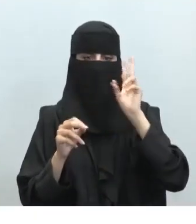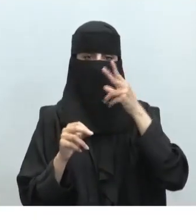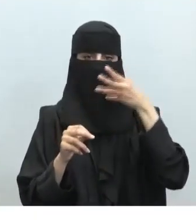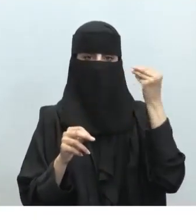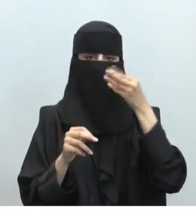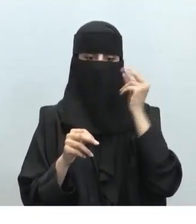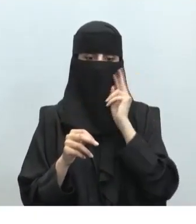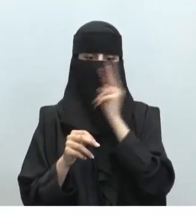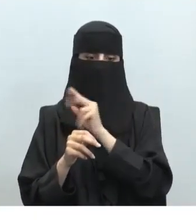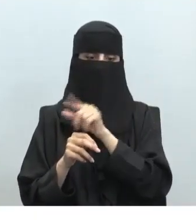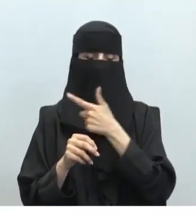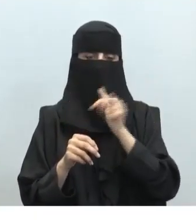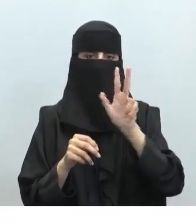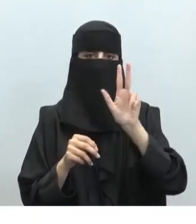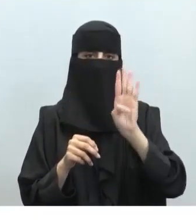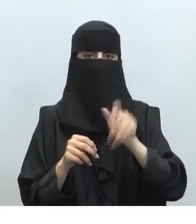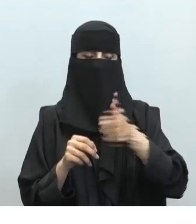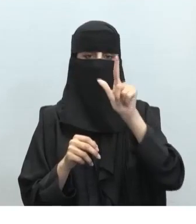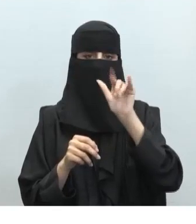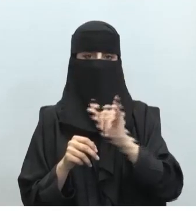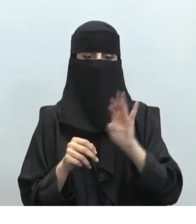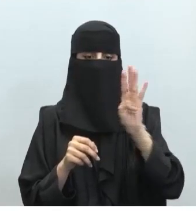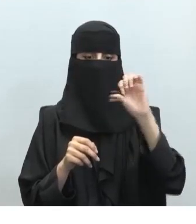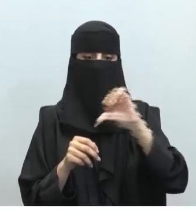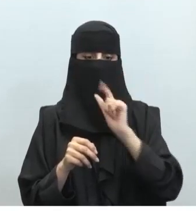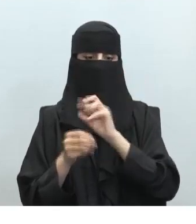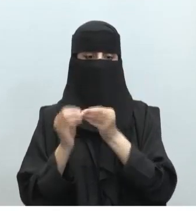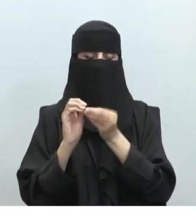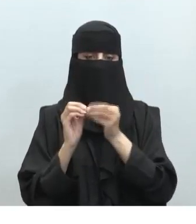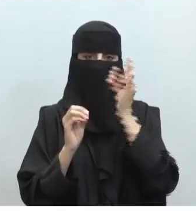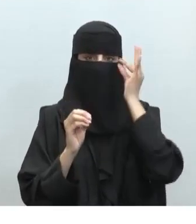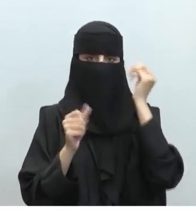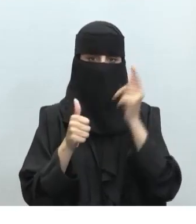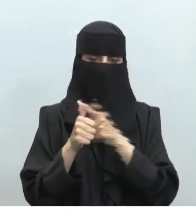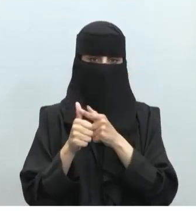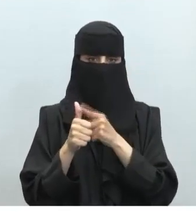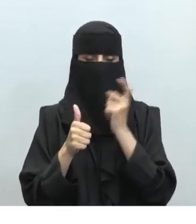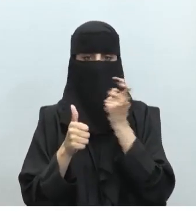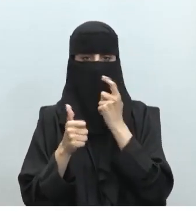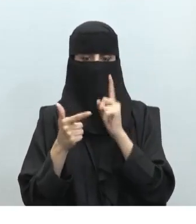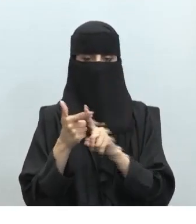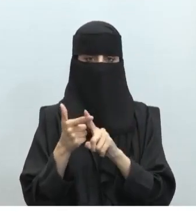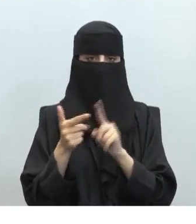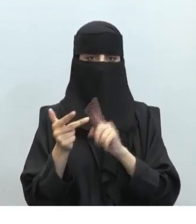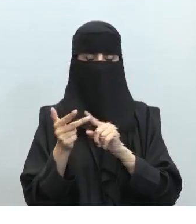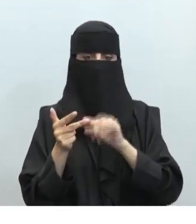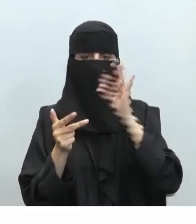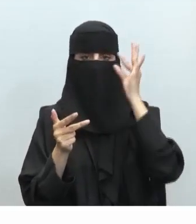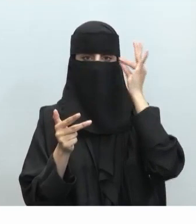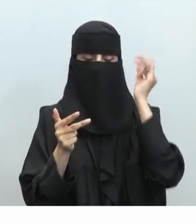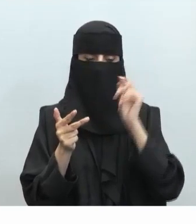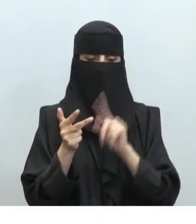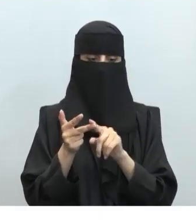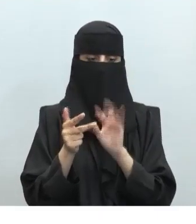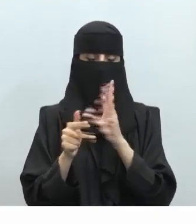الكاليكو تظهر بالوان مختلفه يظهر مع اللون الاسود واللون الاصفر او اللون البني لماذا ظهرت في هذا الجزء